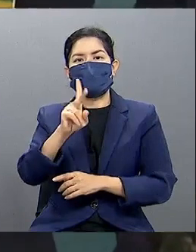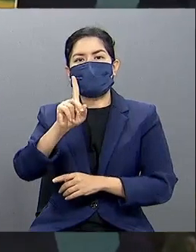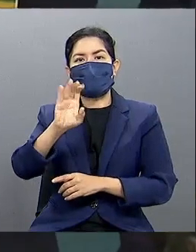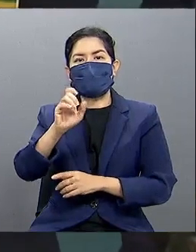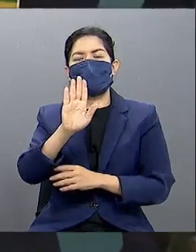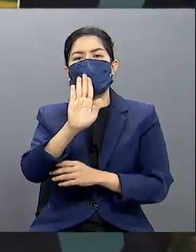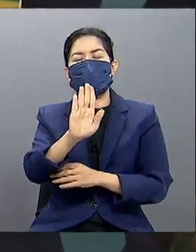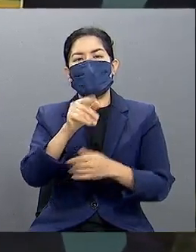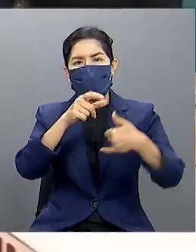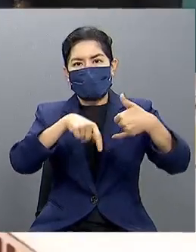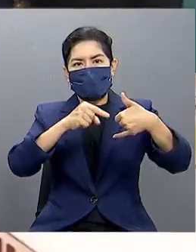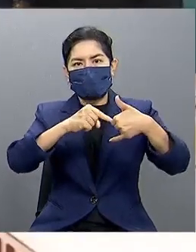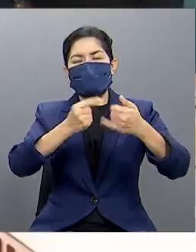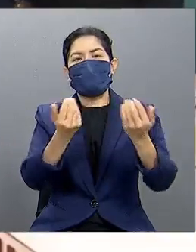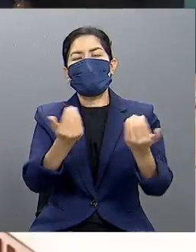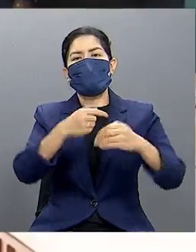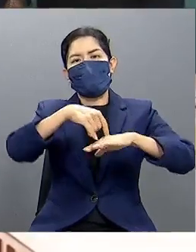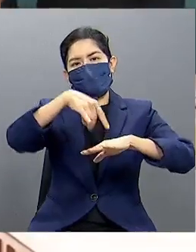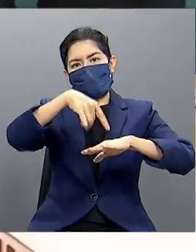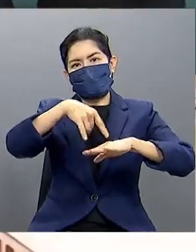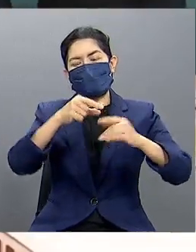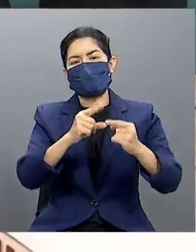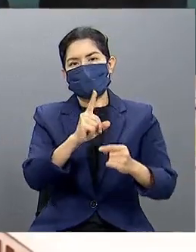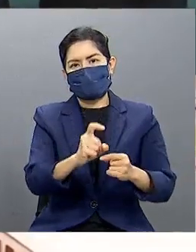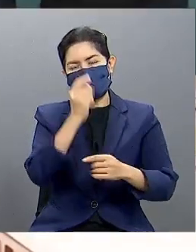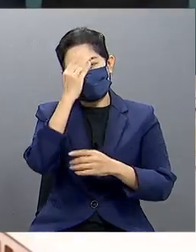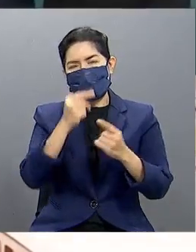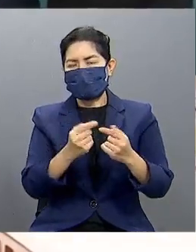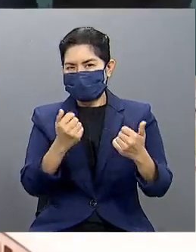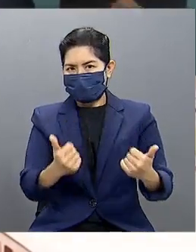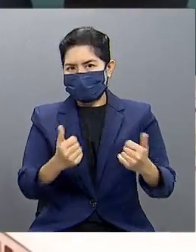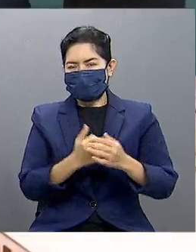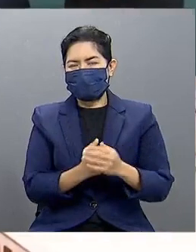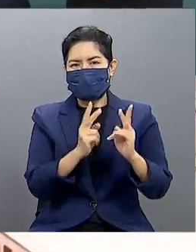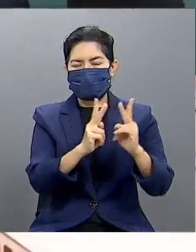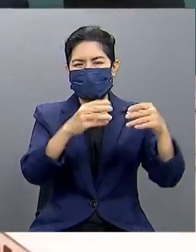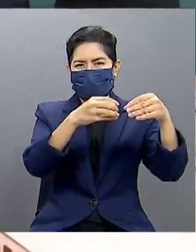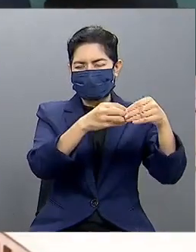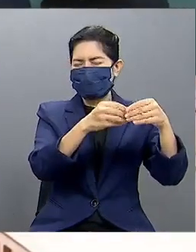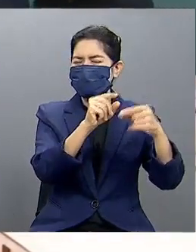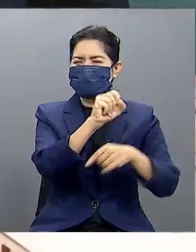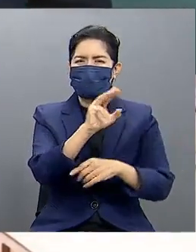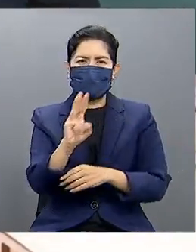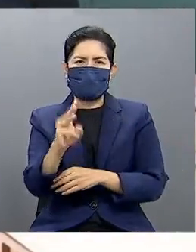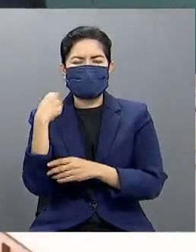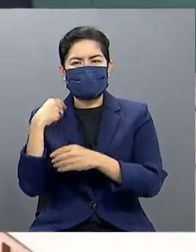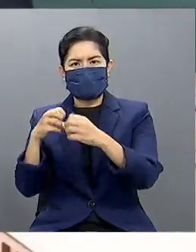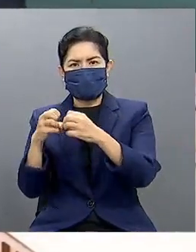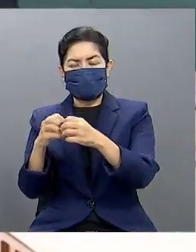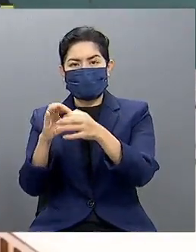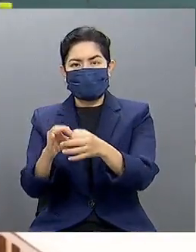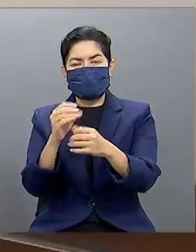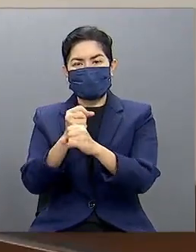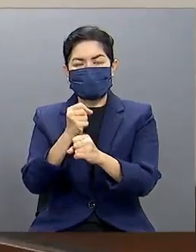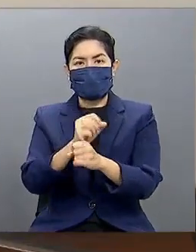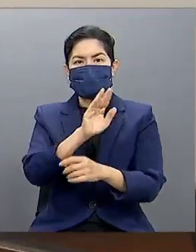แซงการทำงานของตำรวจทำให้คดีมีความล่าช้าและนางพนิดาไม่มีความประสงค์ที่จะให้กรรมาธิการเข้